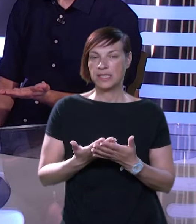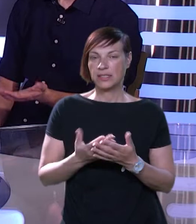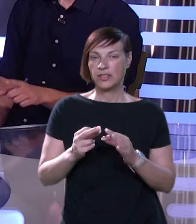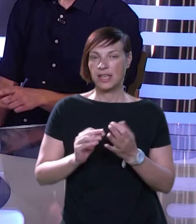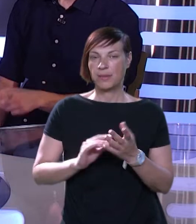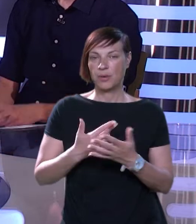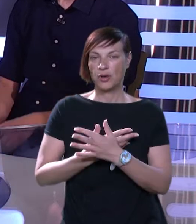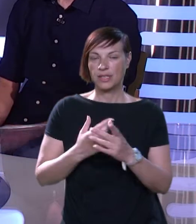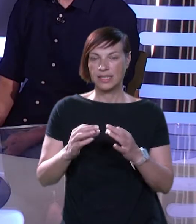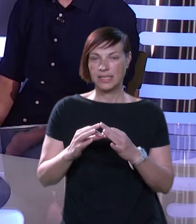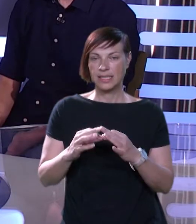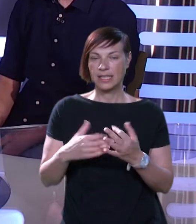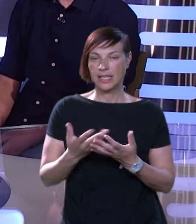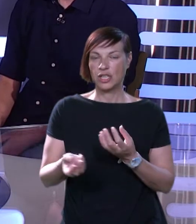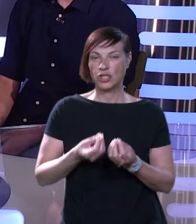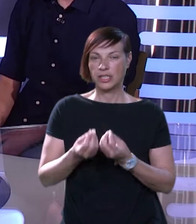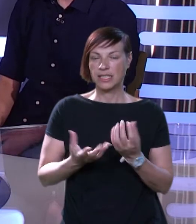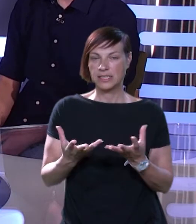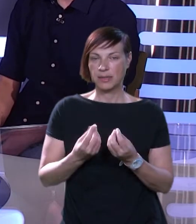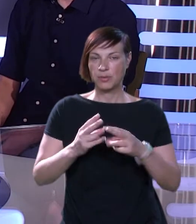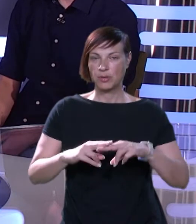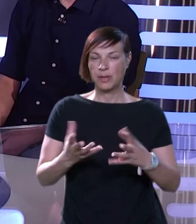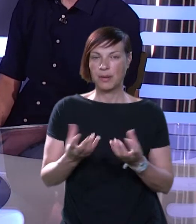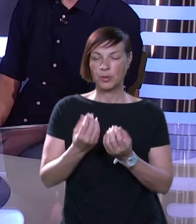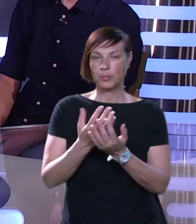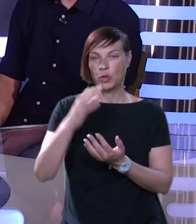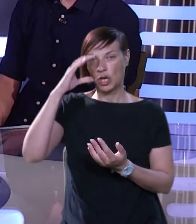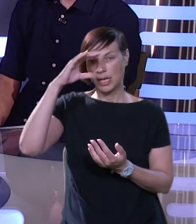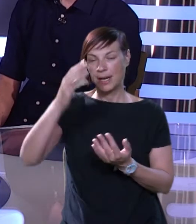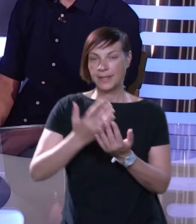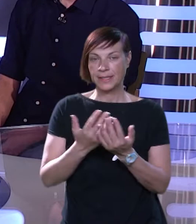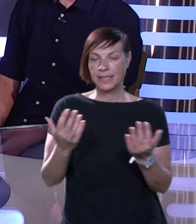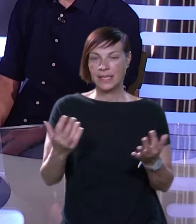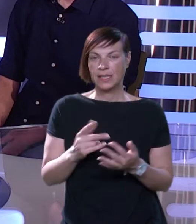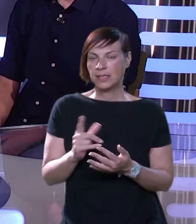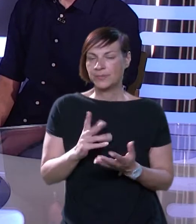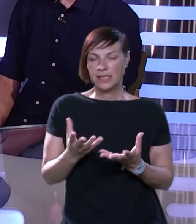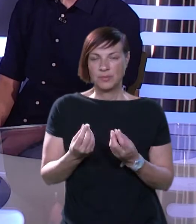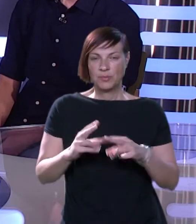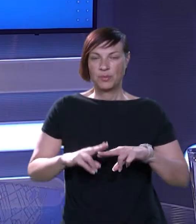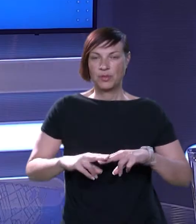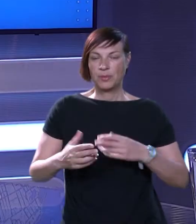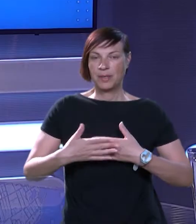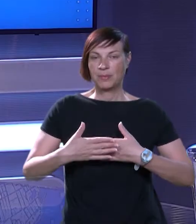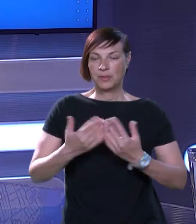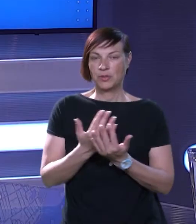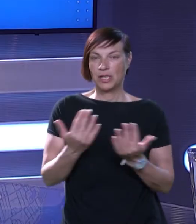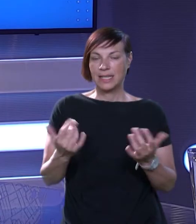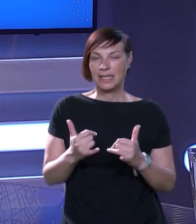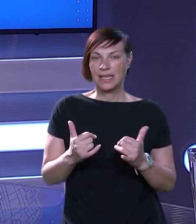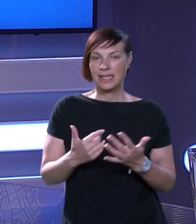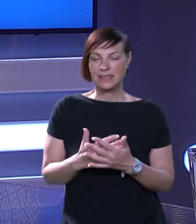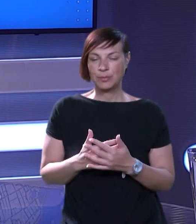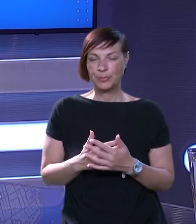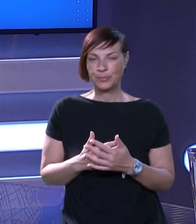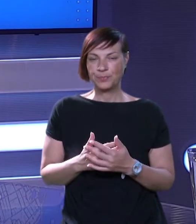agoniji, ako se dobra. Je li tako? I zbilja ste odigrali puno puta pred puno gledatelja. Mi nismo puno puta, ali pred puno gledatelja